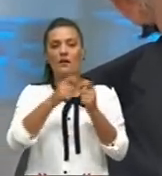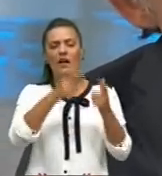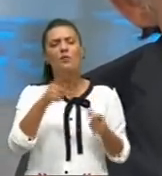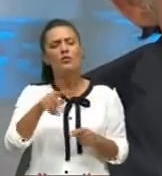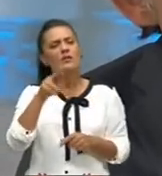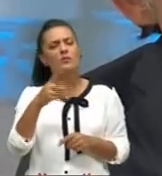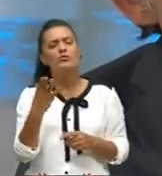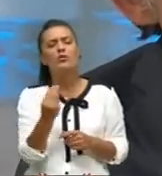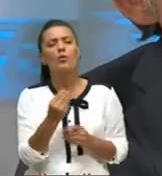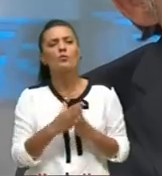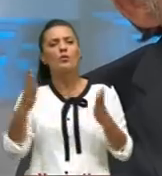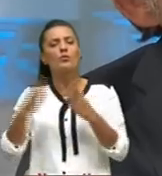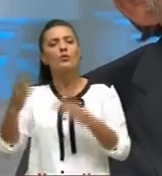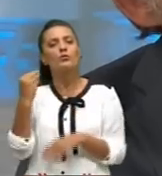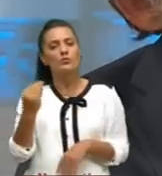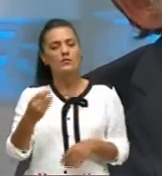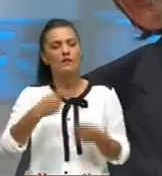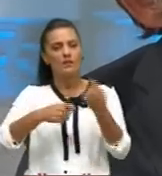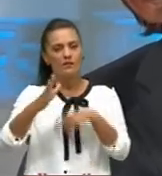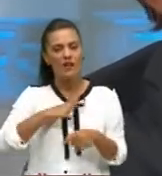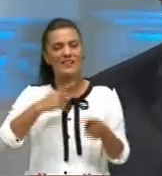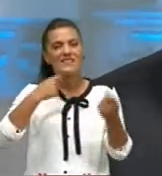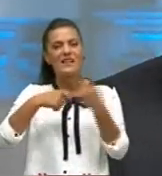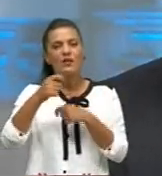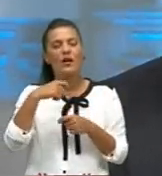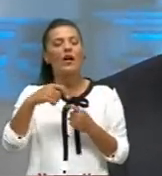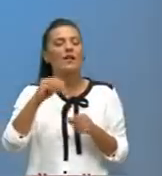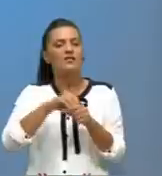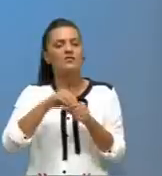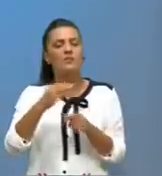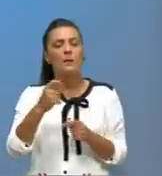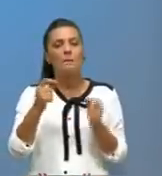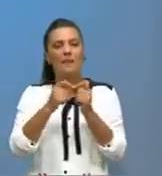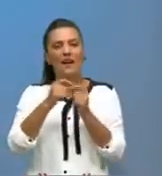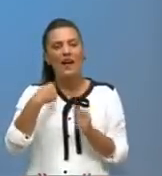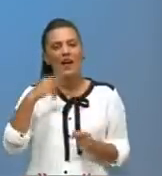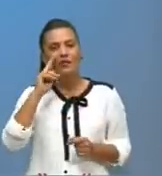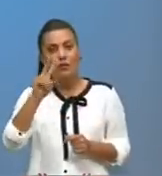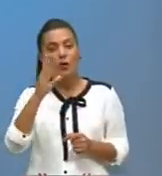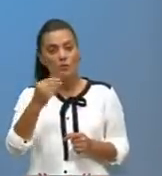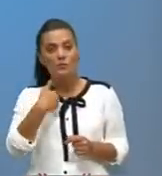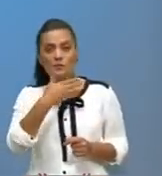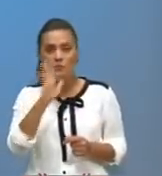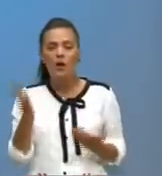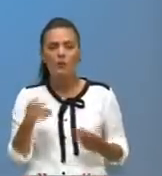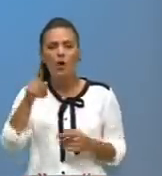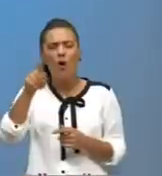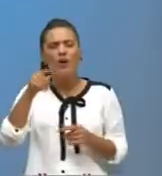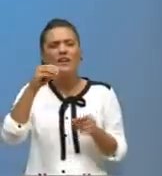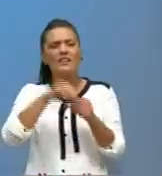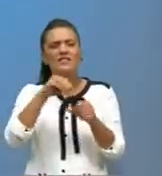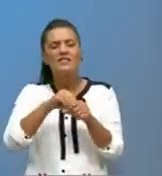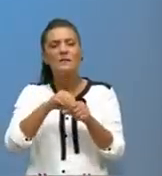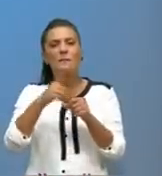güzel firmalarımız var. Yem sanayi, un sanayisinde de çok ileri. Harika. Biga'dan görüntülerimiz olur mu bilmiyorum ama evet, biraz o oradaki dokuyu